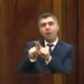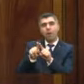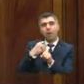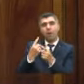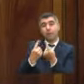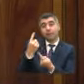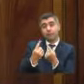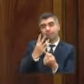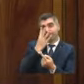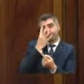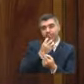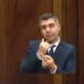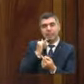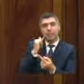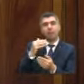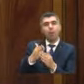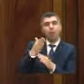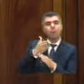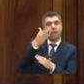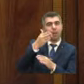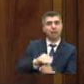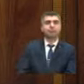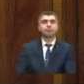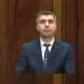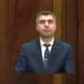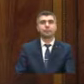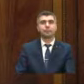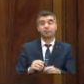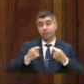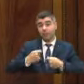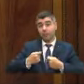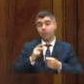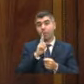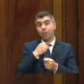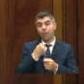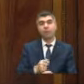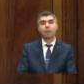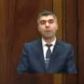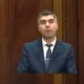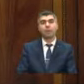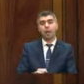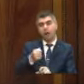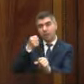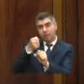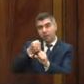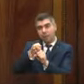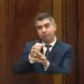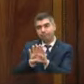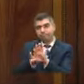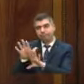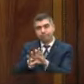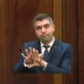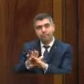من خيبات وفشل منتظر. سيد الرئيس، في الوقت الذي كنا نأمل فيه العمل على تجاوز هذا التشتت بين